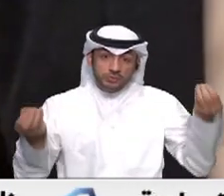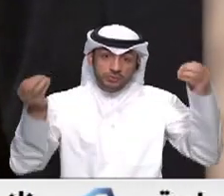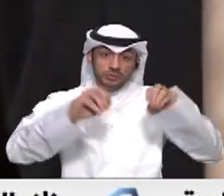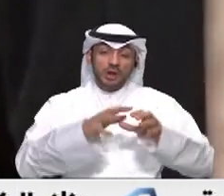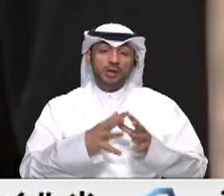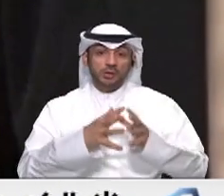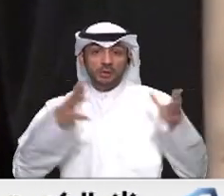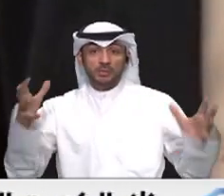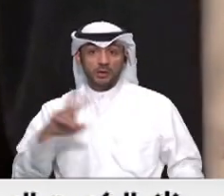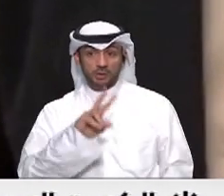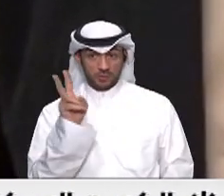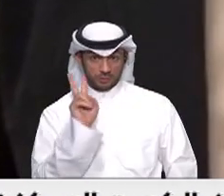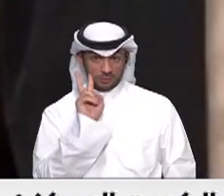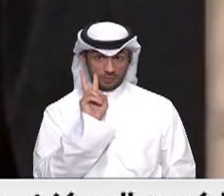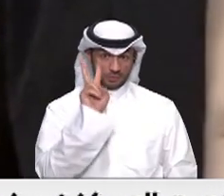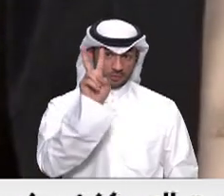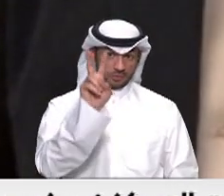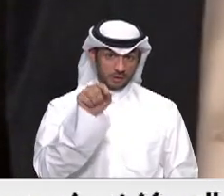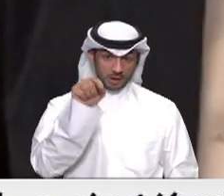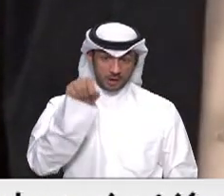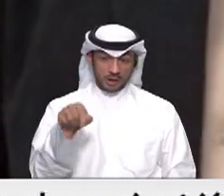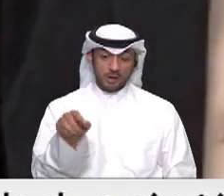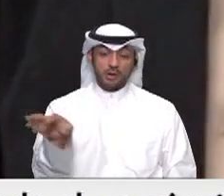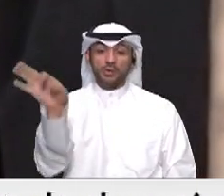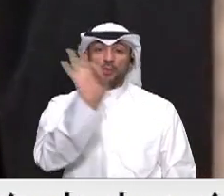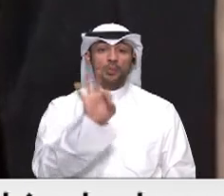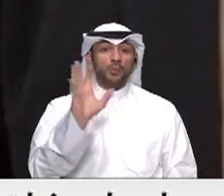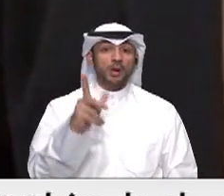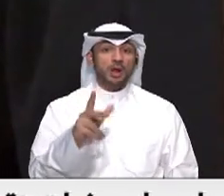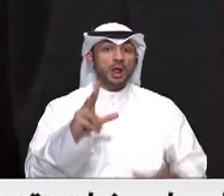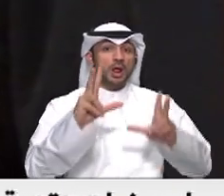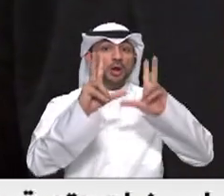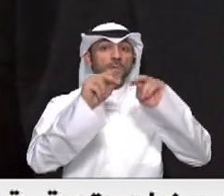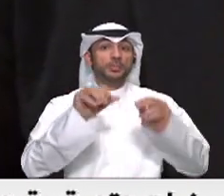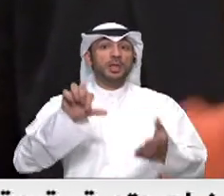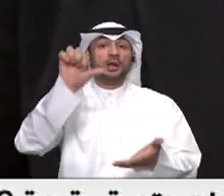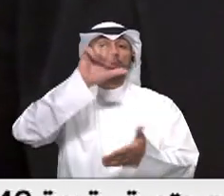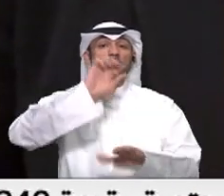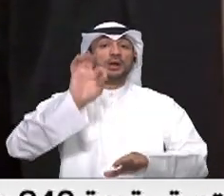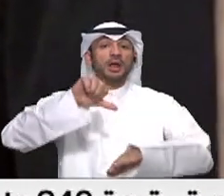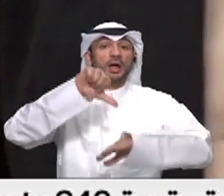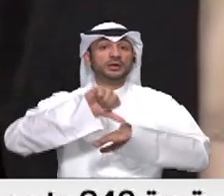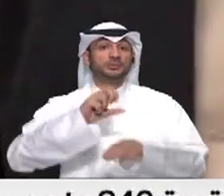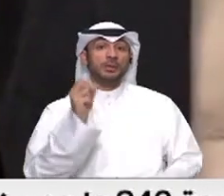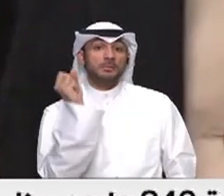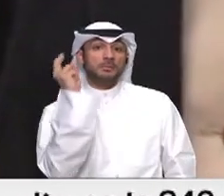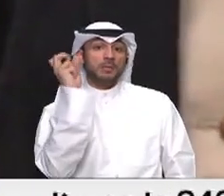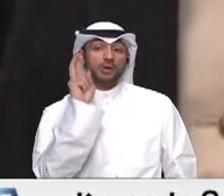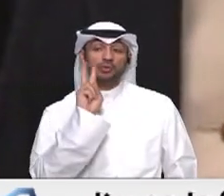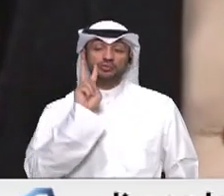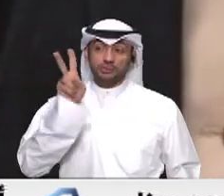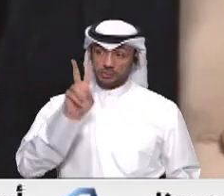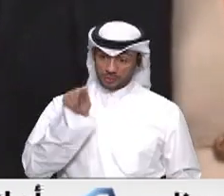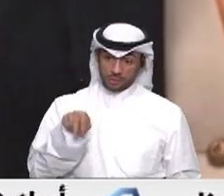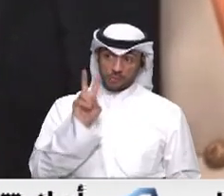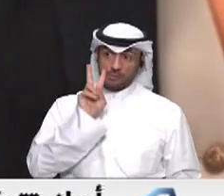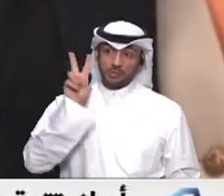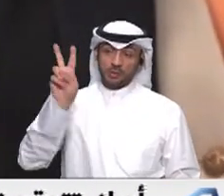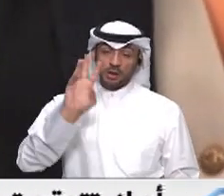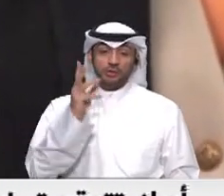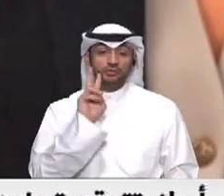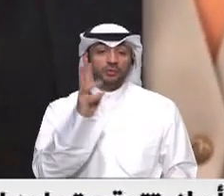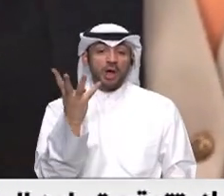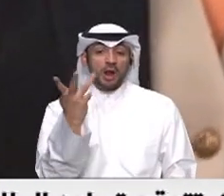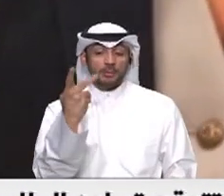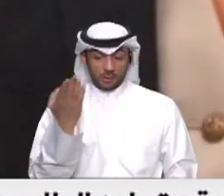العيون شاخصة اليوم باتجاه العاصمة بيروت. فبعد حوالي 4 أيام من الهدوء الحذر الذي خيم